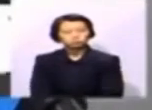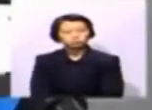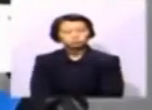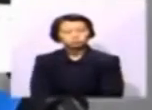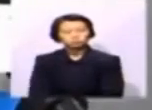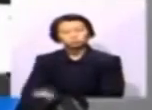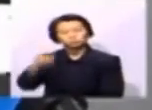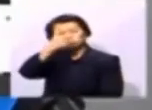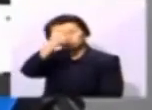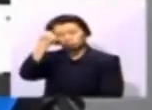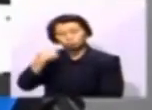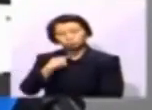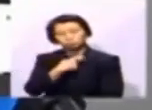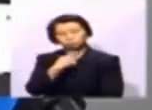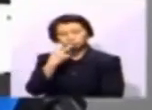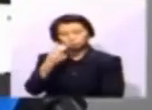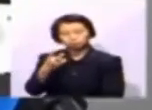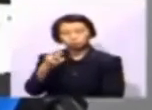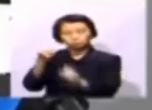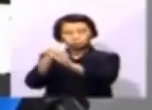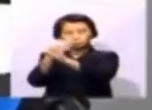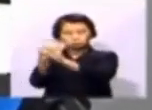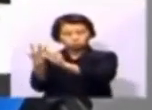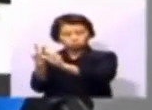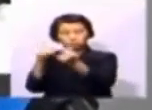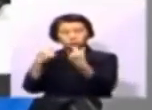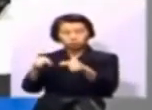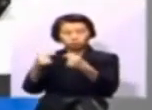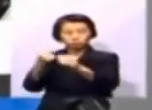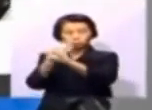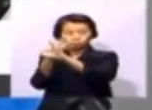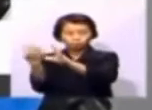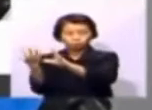Kerana kita dapati bahawa di Commonwealth Games ni kita mempunyai